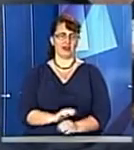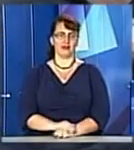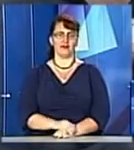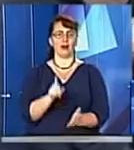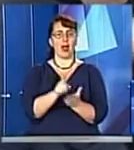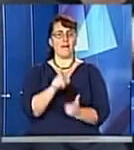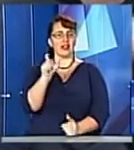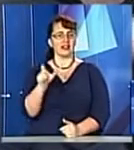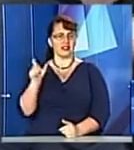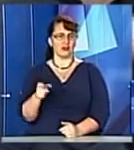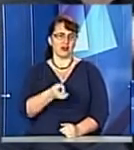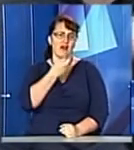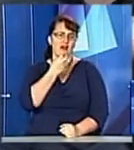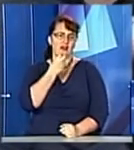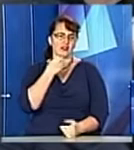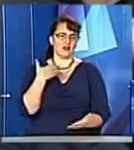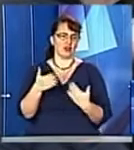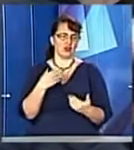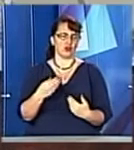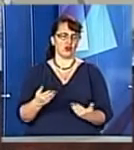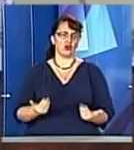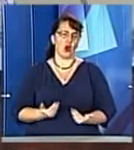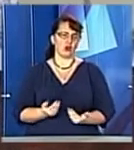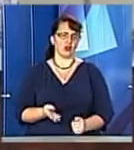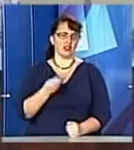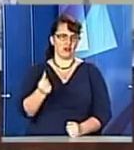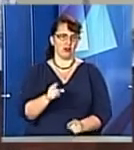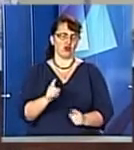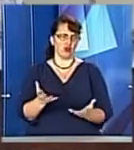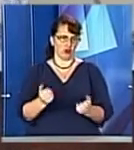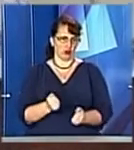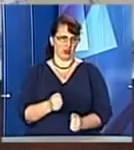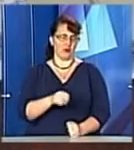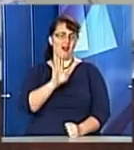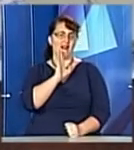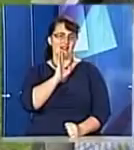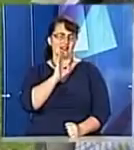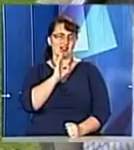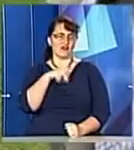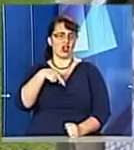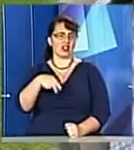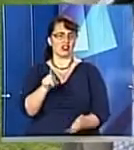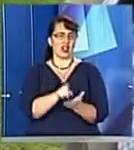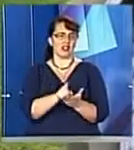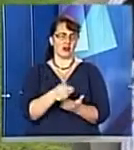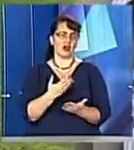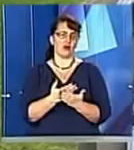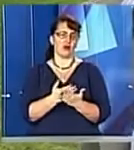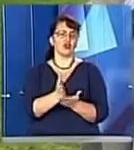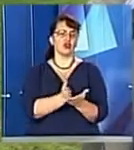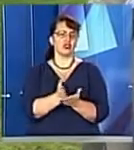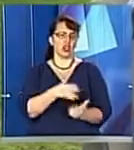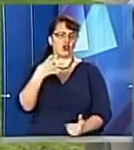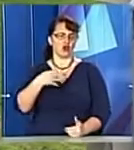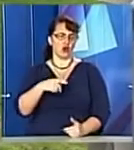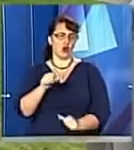Пенсіонери із гумором ставляться до соціальних виплат, що отримують. Пані Тетяна виходила на пенсію стажем майже в 40 років. Жінка розповідає,